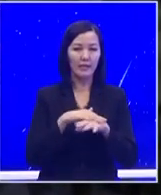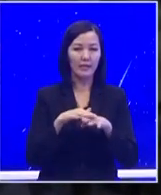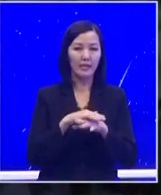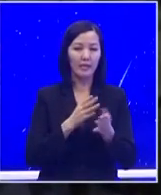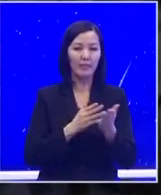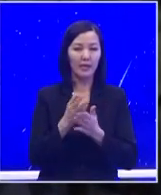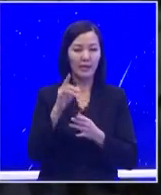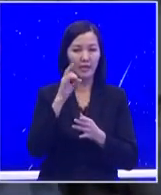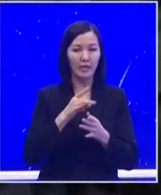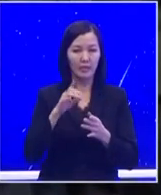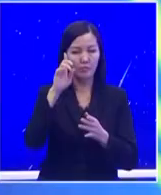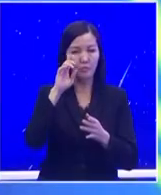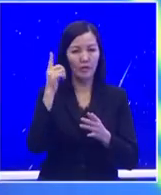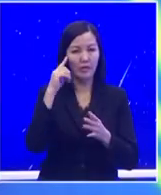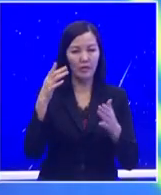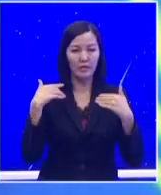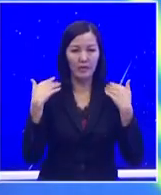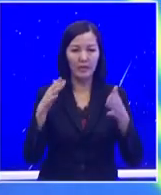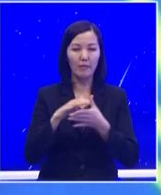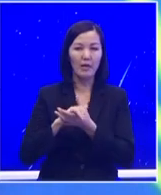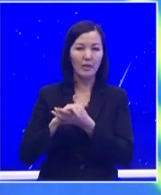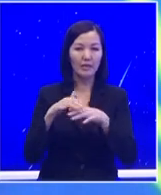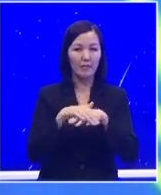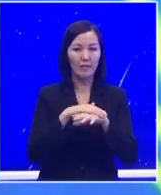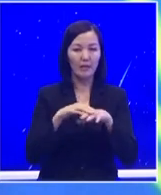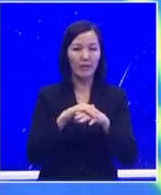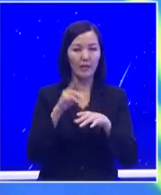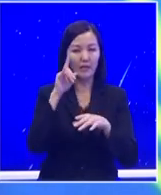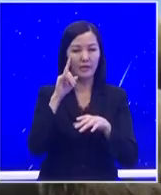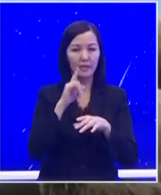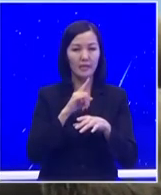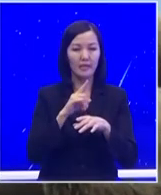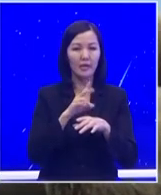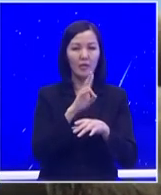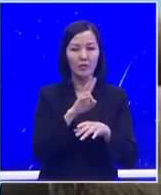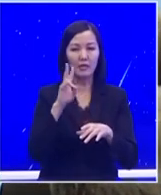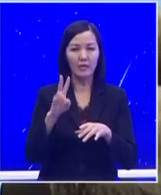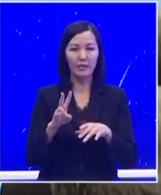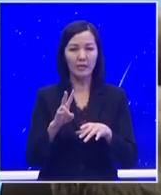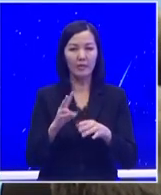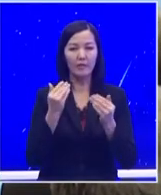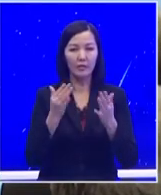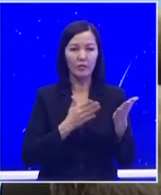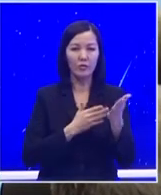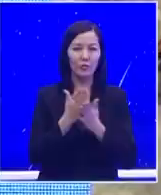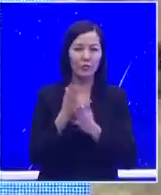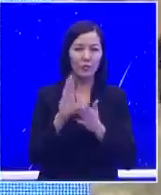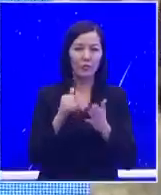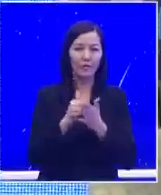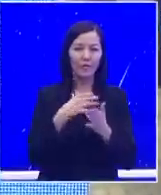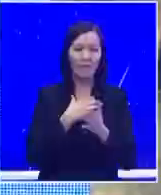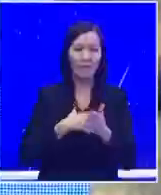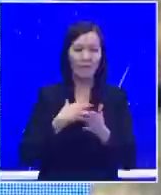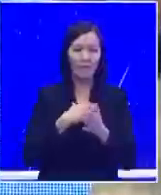политики республики. Инициатором создания Ассамблеи народа Казахстана стал Нурсултан Назарбаев. За четверть века данная структура стала ключевым